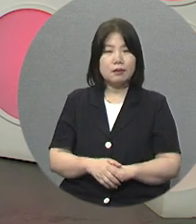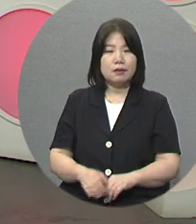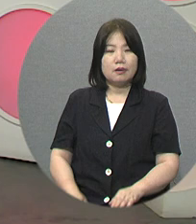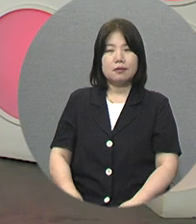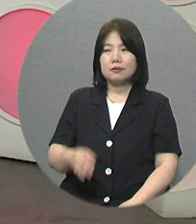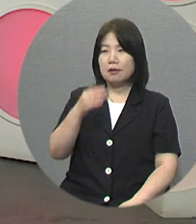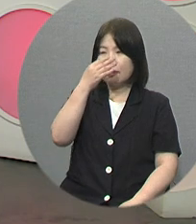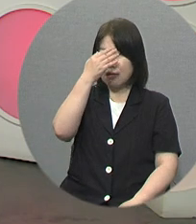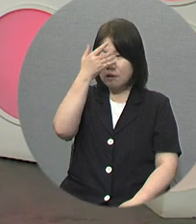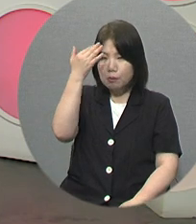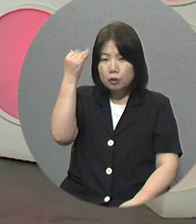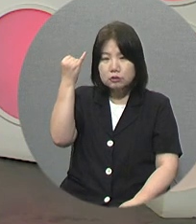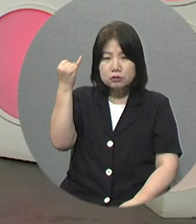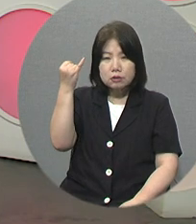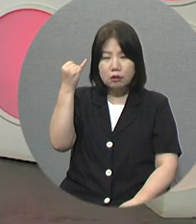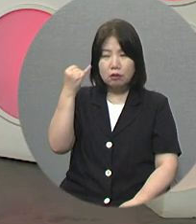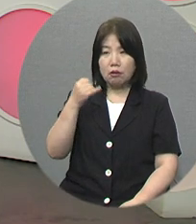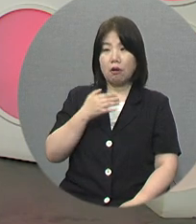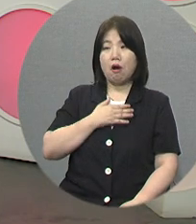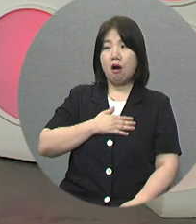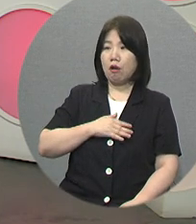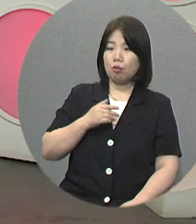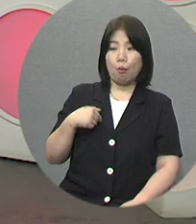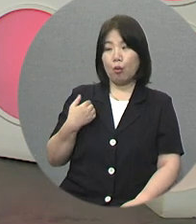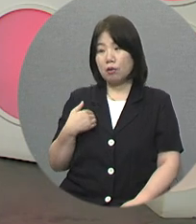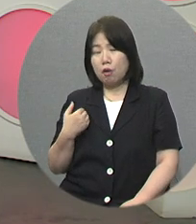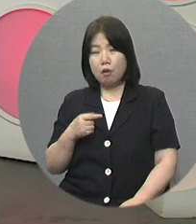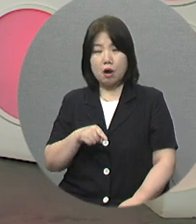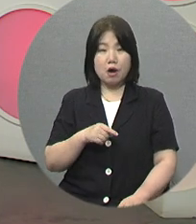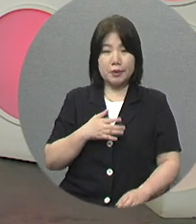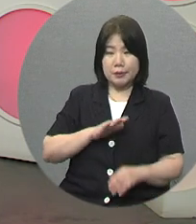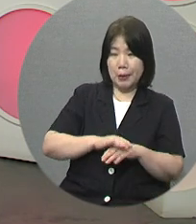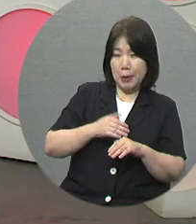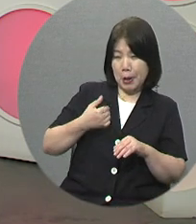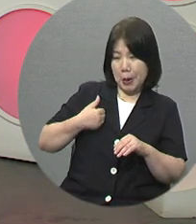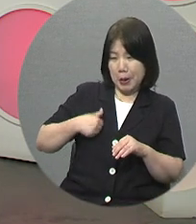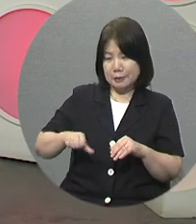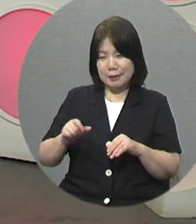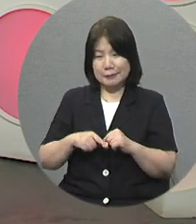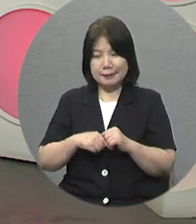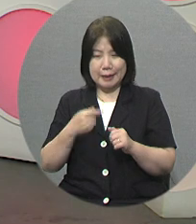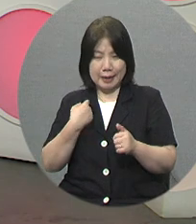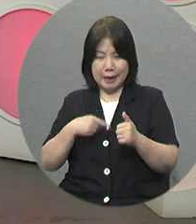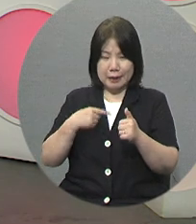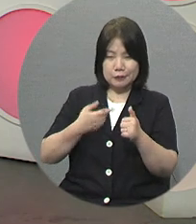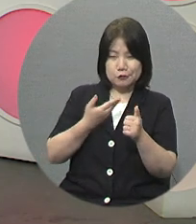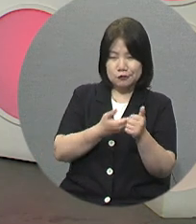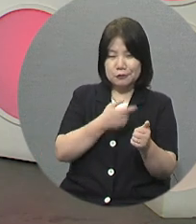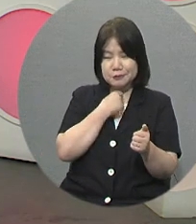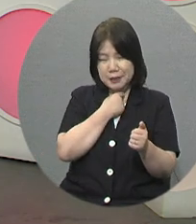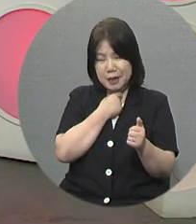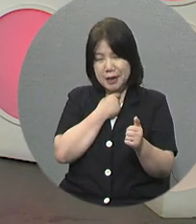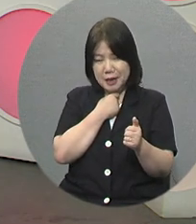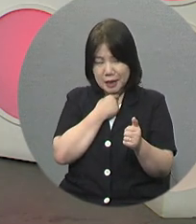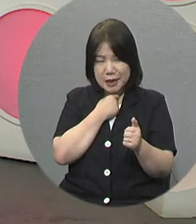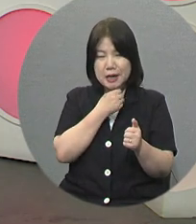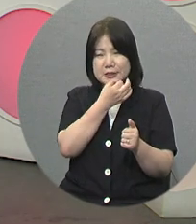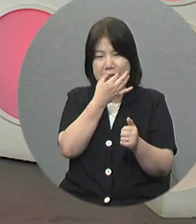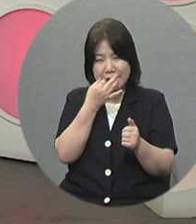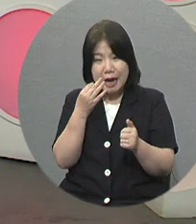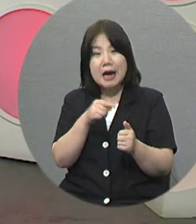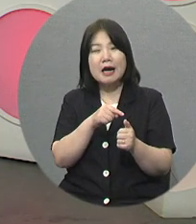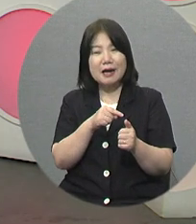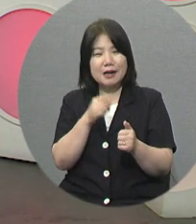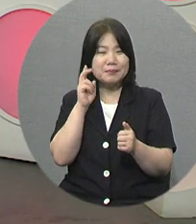알아도 모른다고 그렇죠. 하면은 우리 손자 손녀들은 신이 나. 맞아. 내가 가르쳐 줄게 이러면서 그렇지, 이렇게. 맞아. 아, 이거